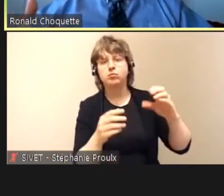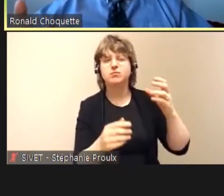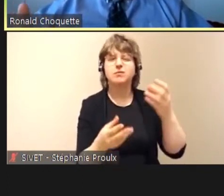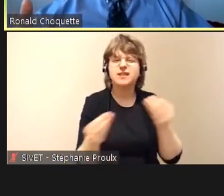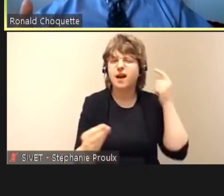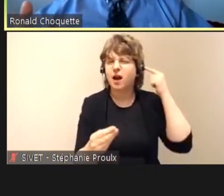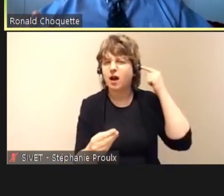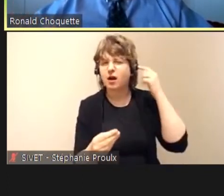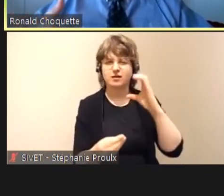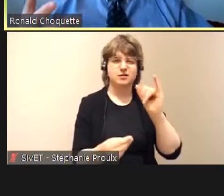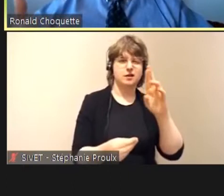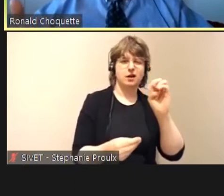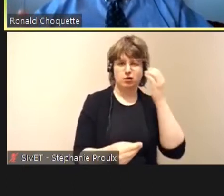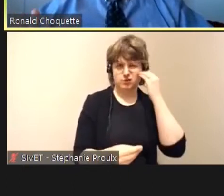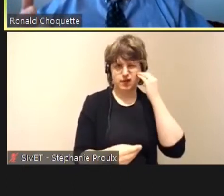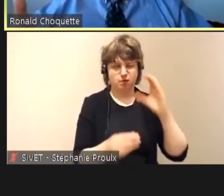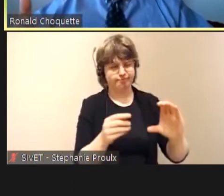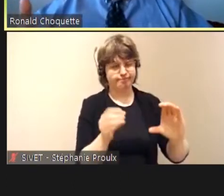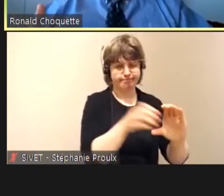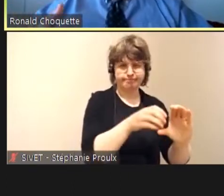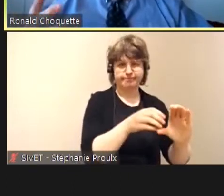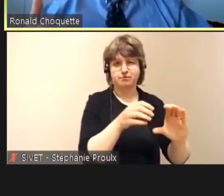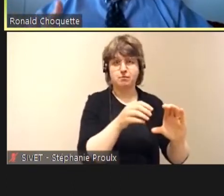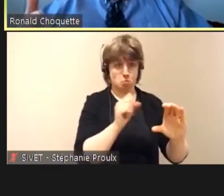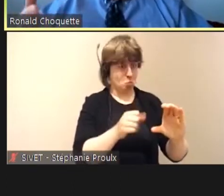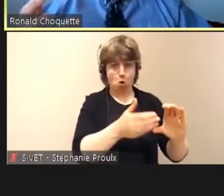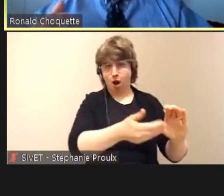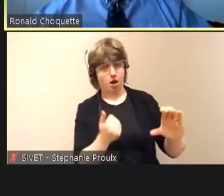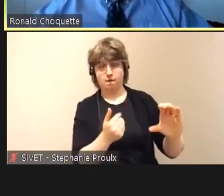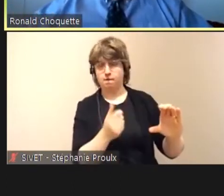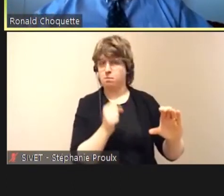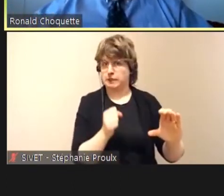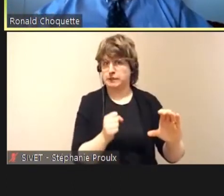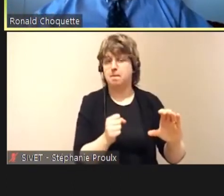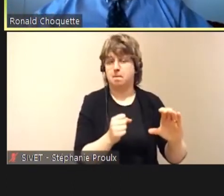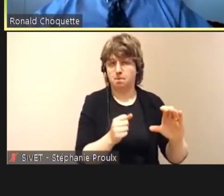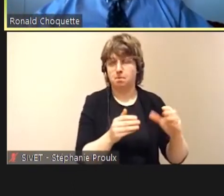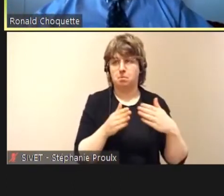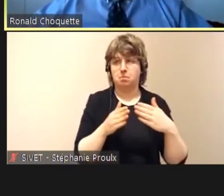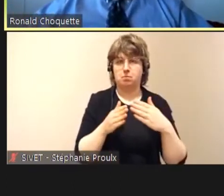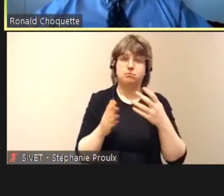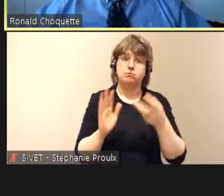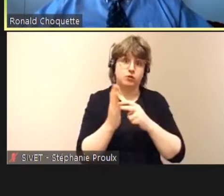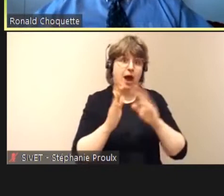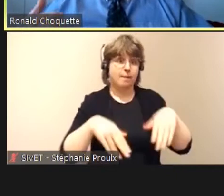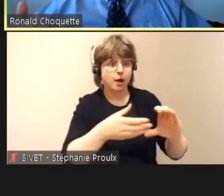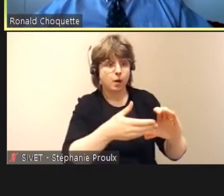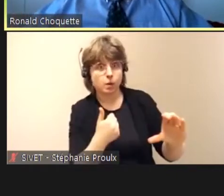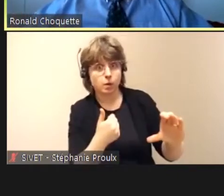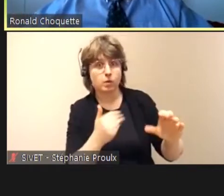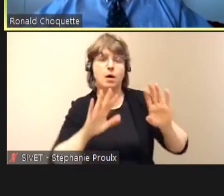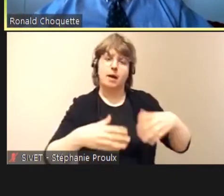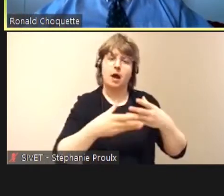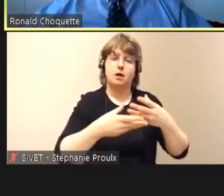appelle de la cire, mais ça peut être enlevé, donc ça enlève le problème d'audition.